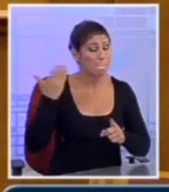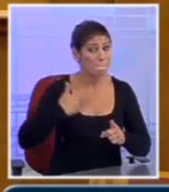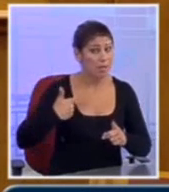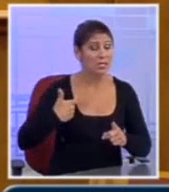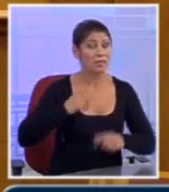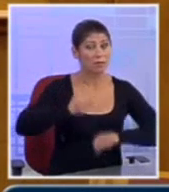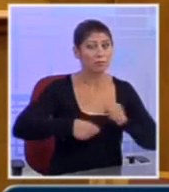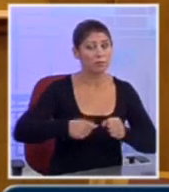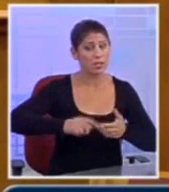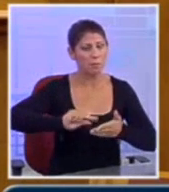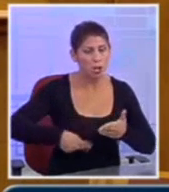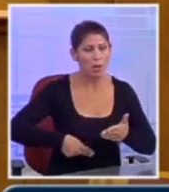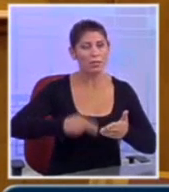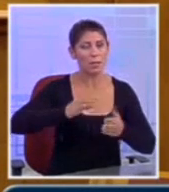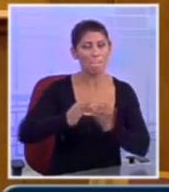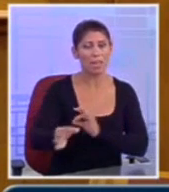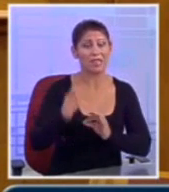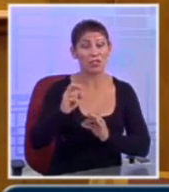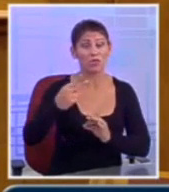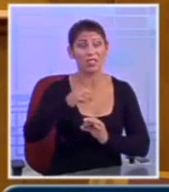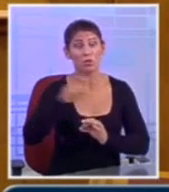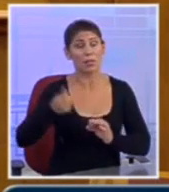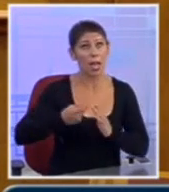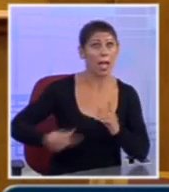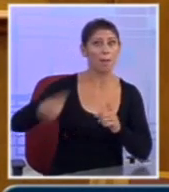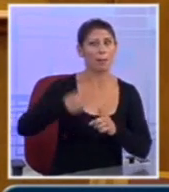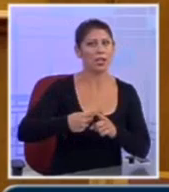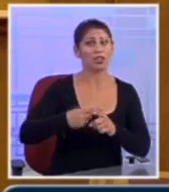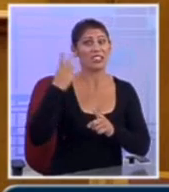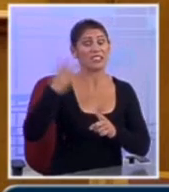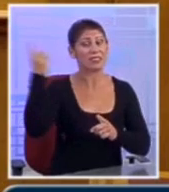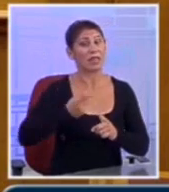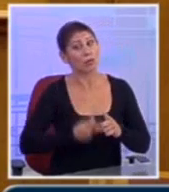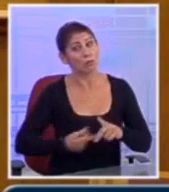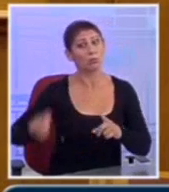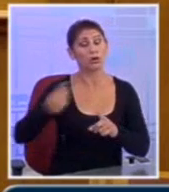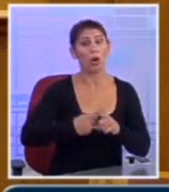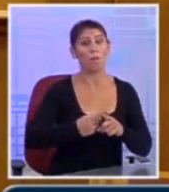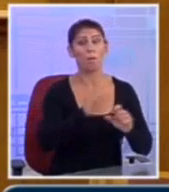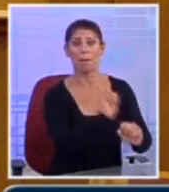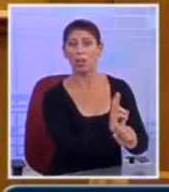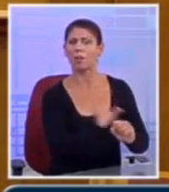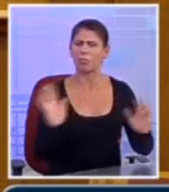μας λέγατε υπογράψτε μέτρα 20 δις παραπάνω και 4% μεγαλύτερα πλεονάσματα.